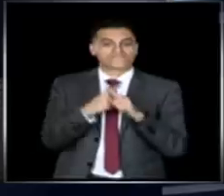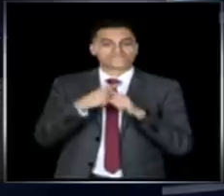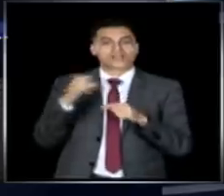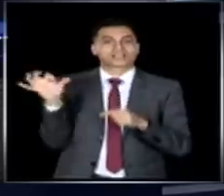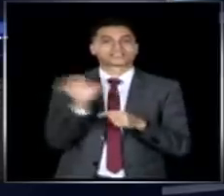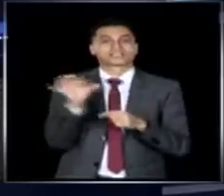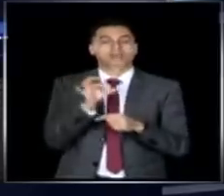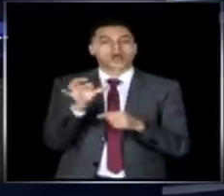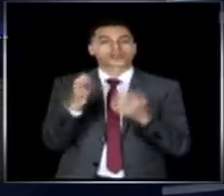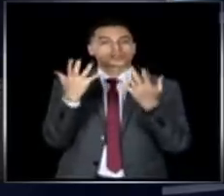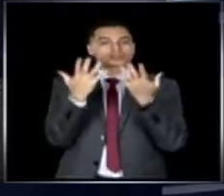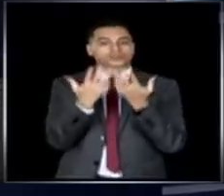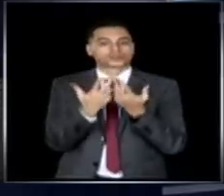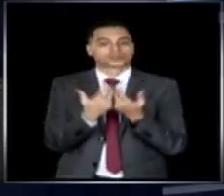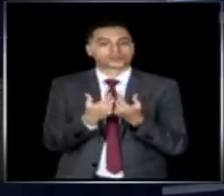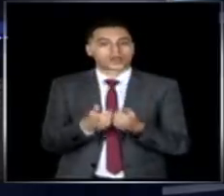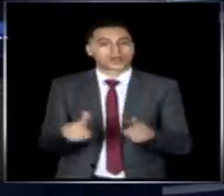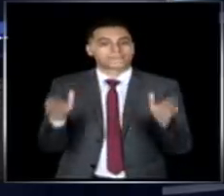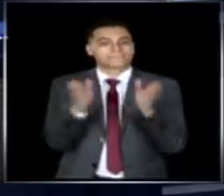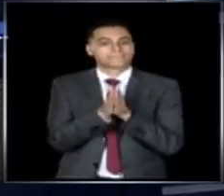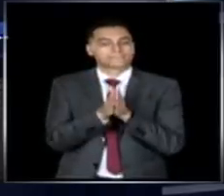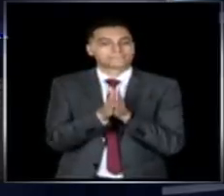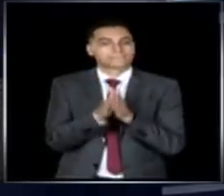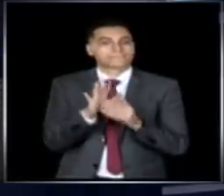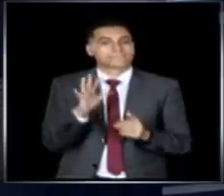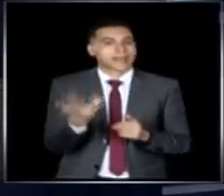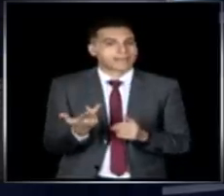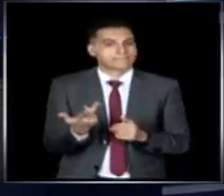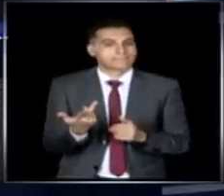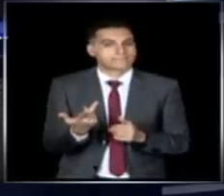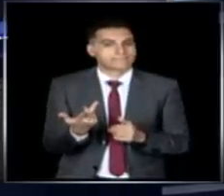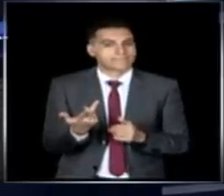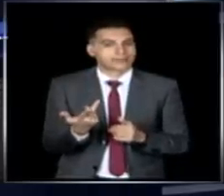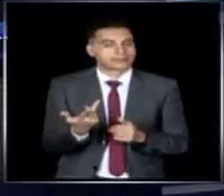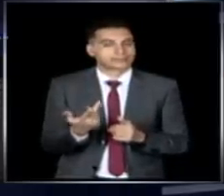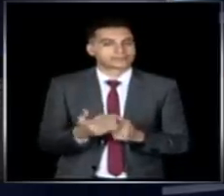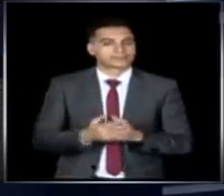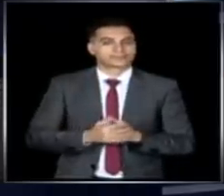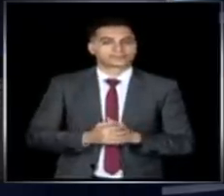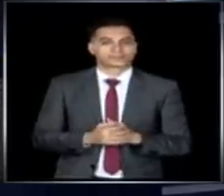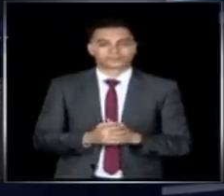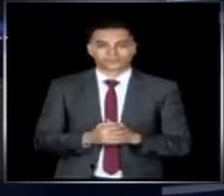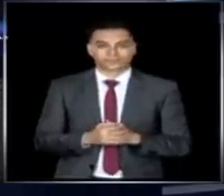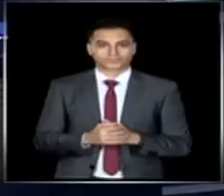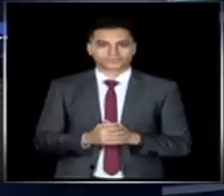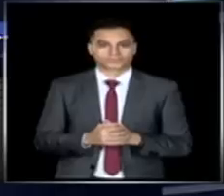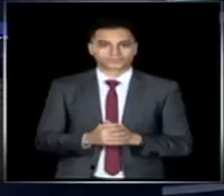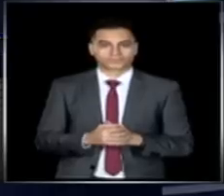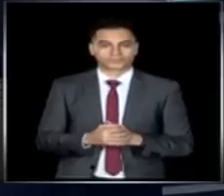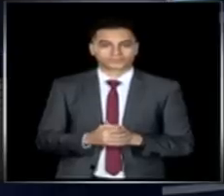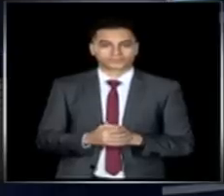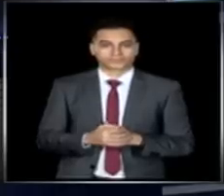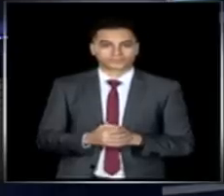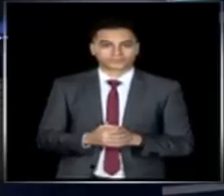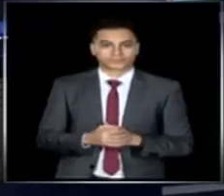18 زائد 6 في 19 يساوي